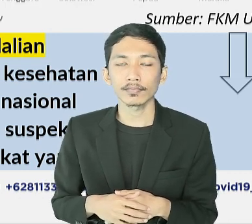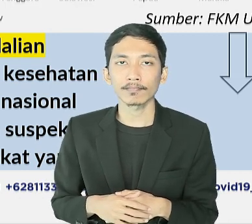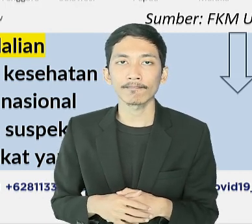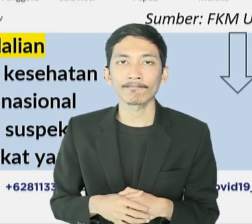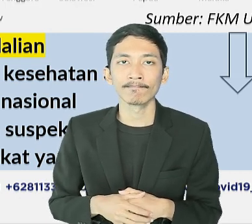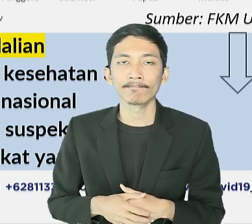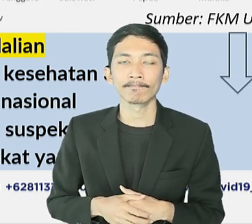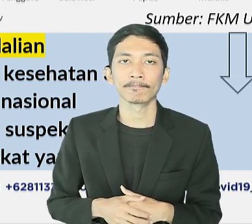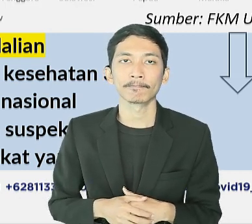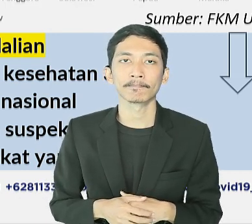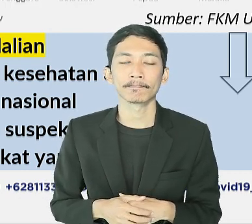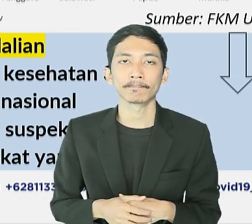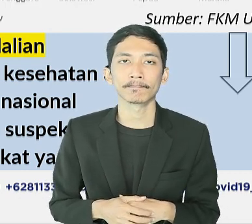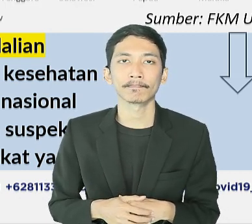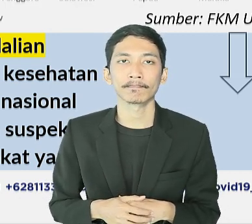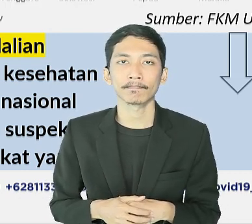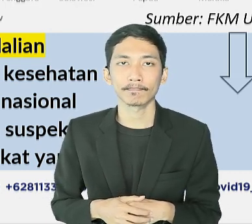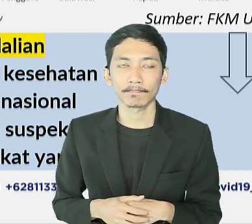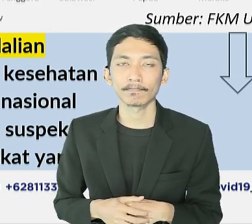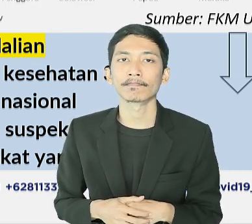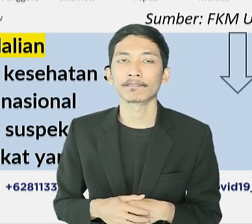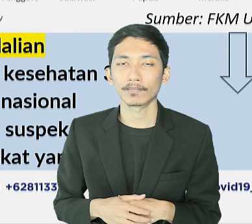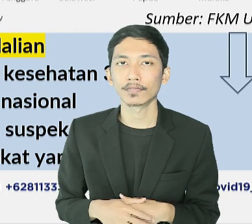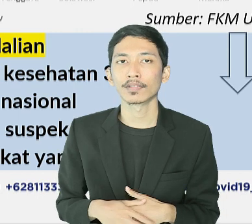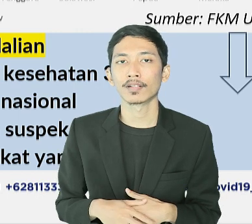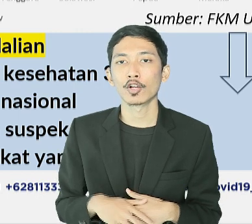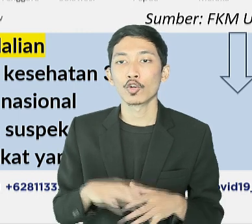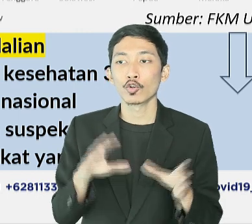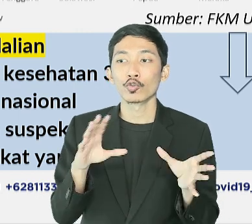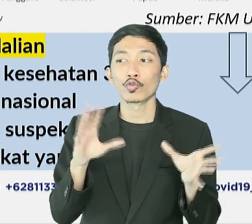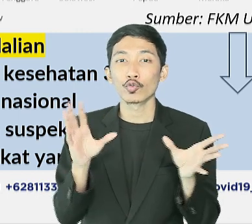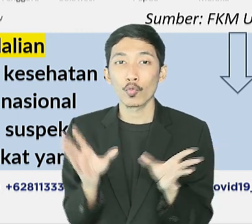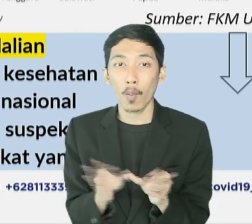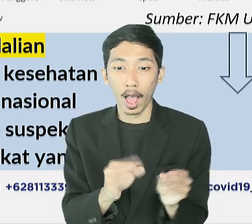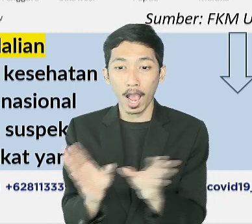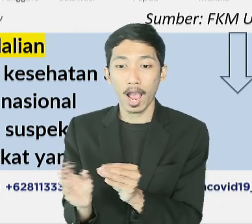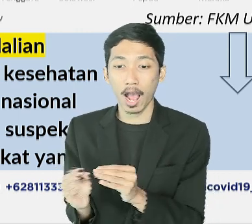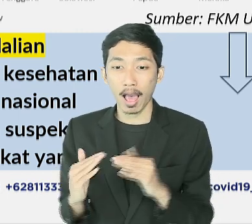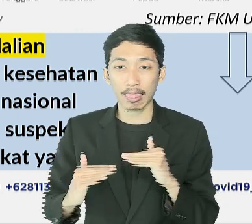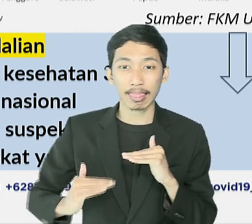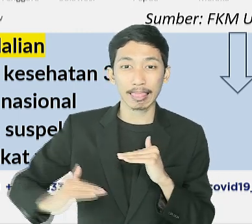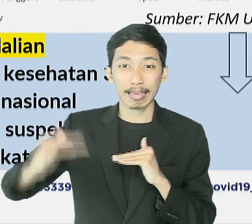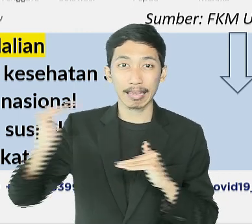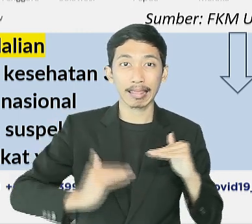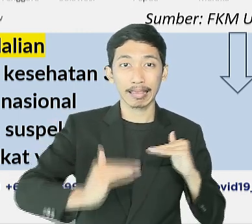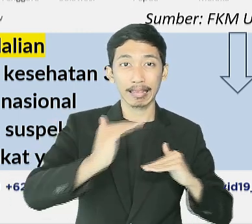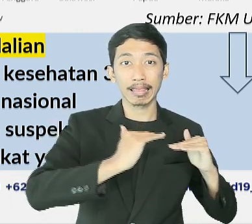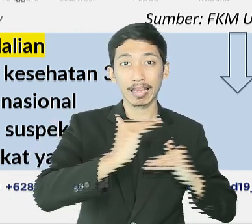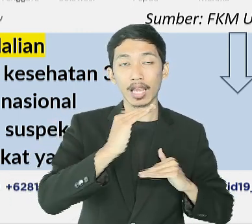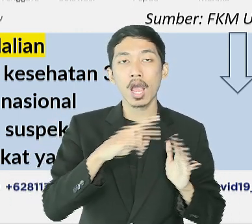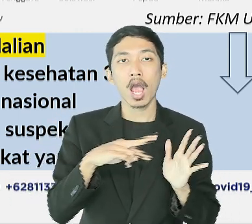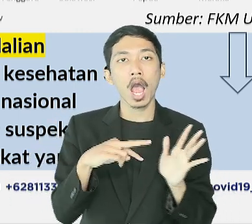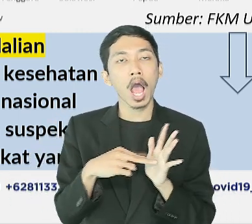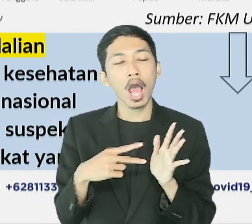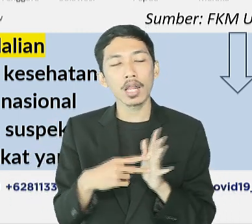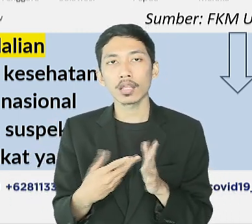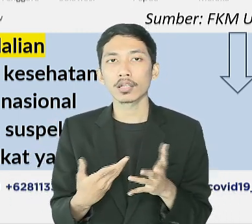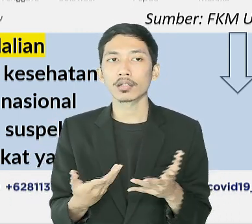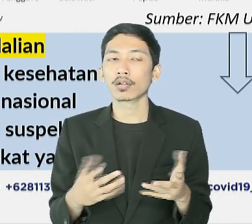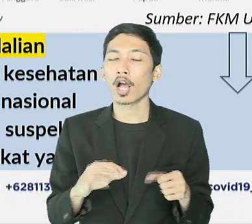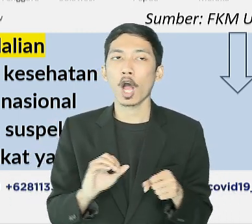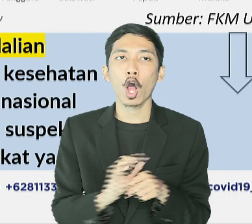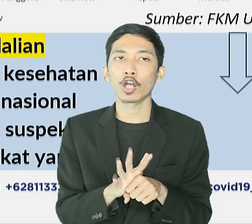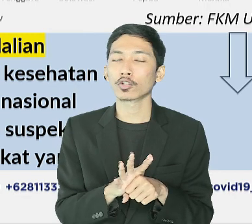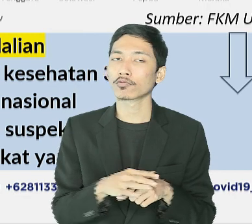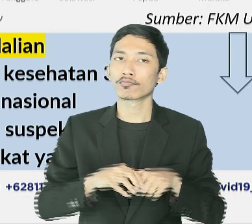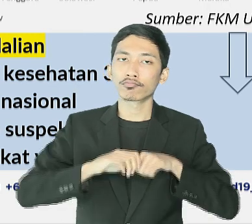intervensi. Semakin tinggi reproduction number suatu penyakit, maka akan semakin besar peluang jumlah kasus